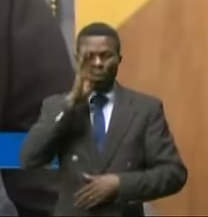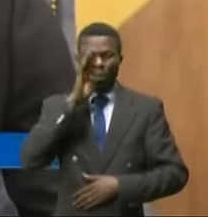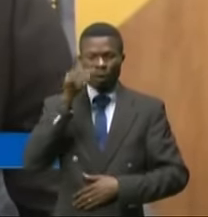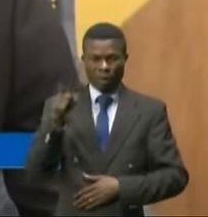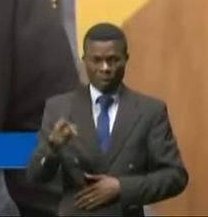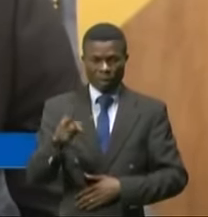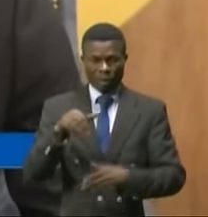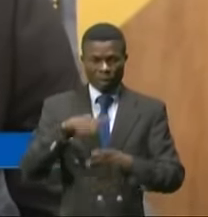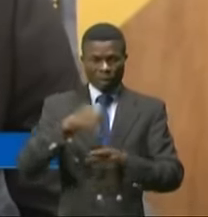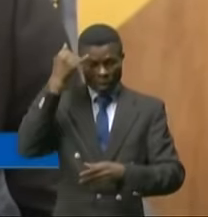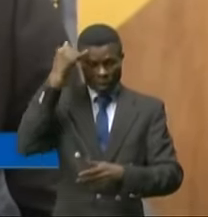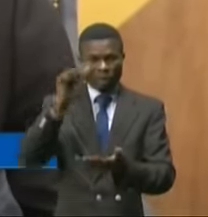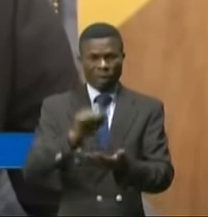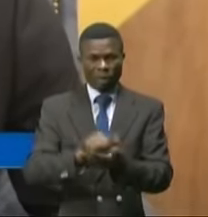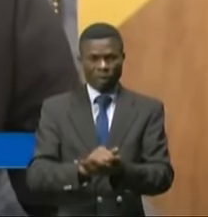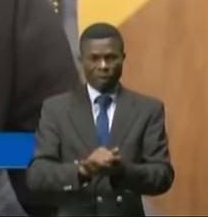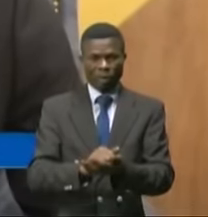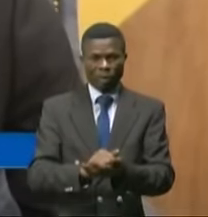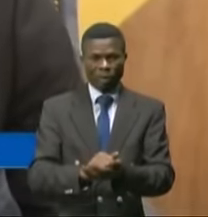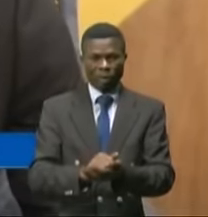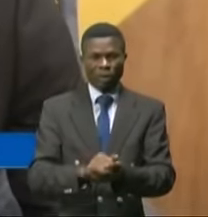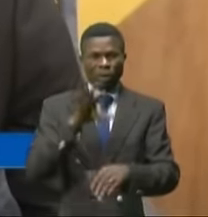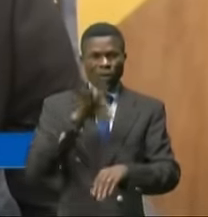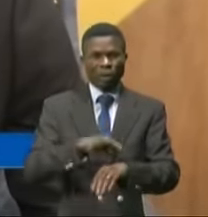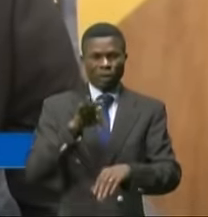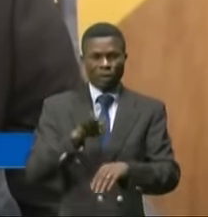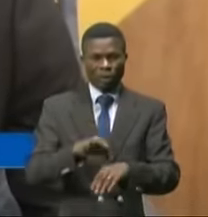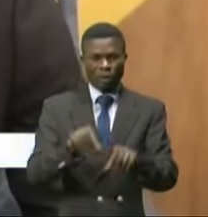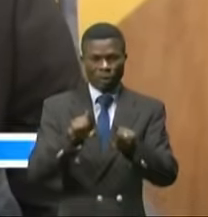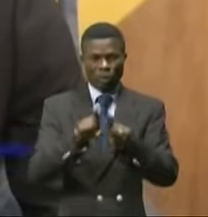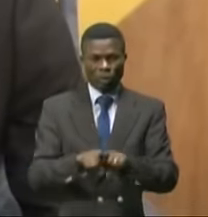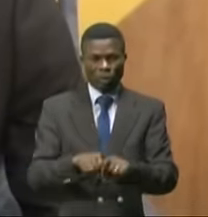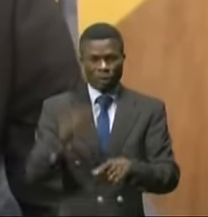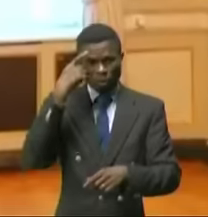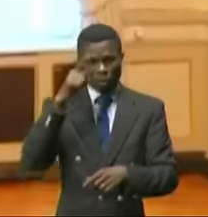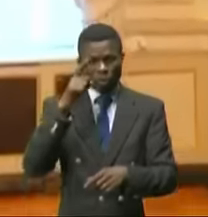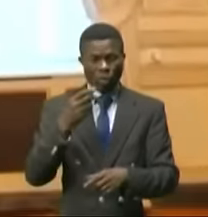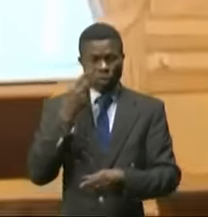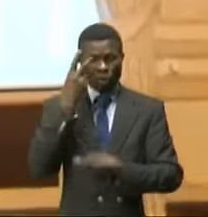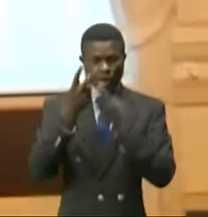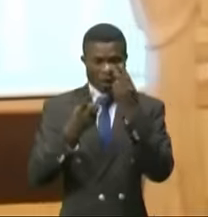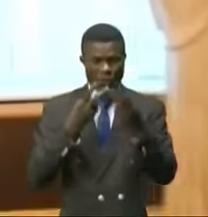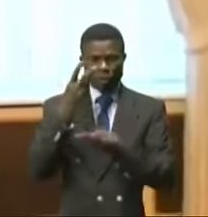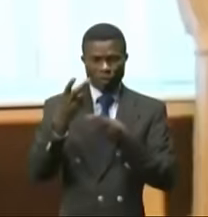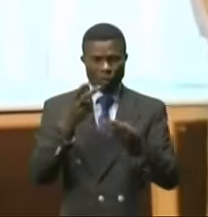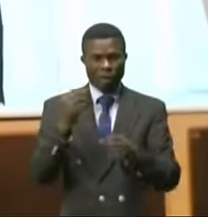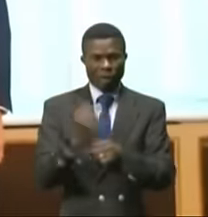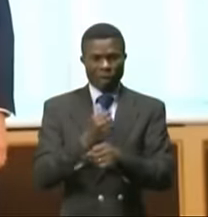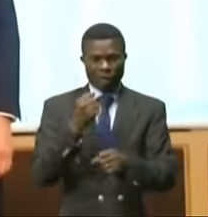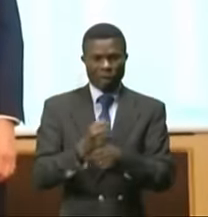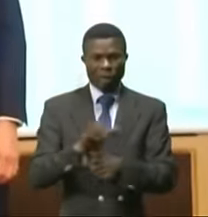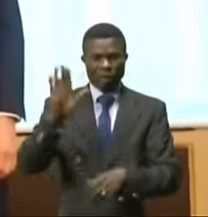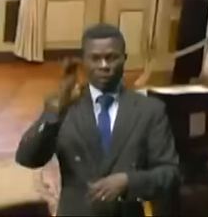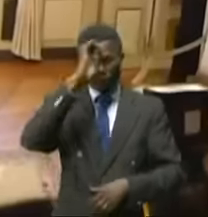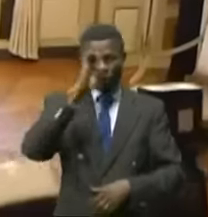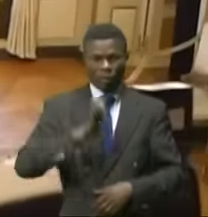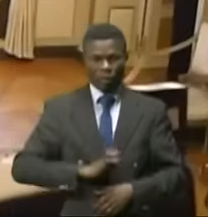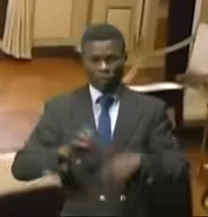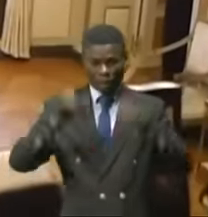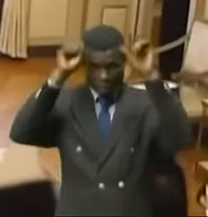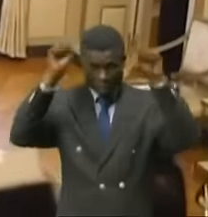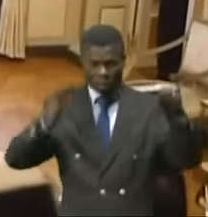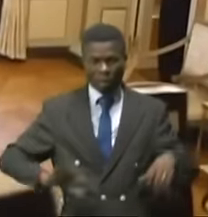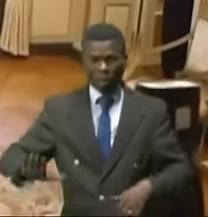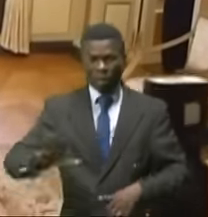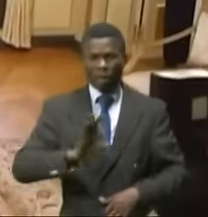C'est dans ce cadre-là, et heureusement aussi en marge de la visite de travail de son Excellence Félix-Antoine Tshisekedi